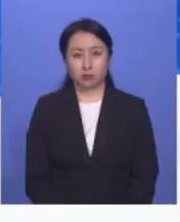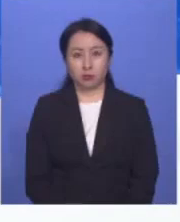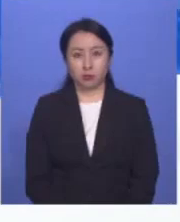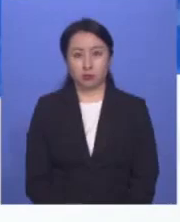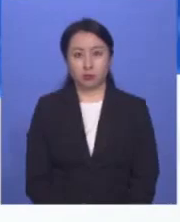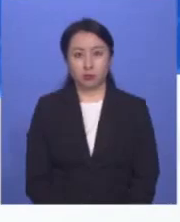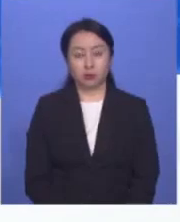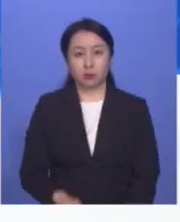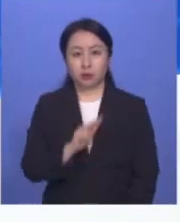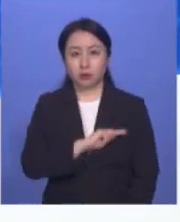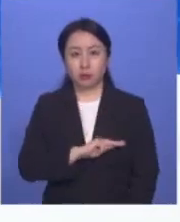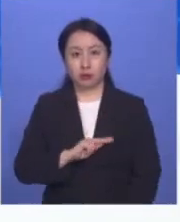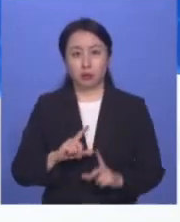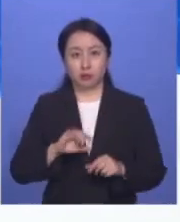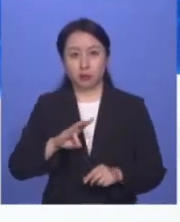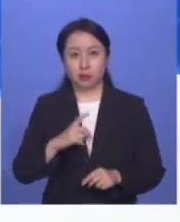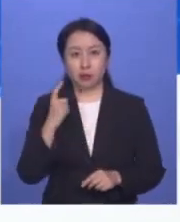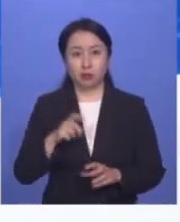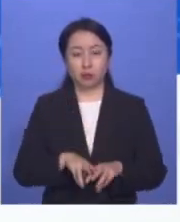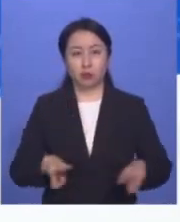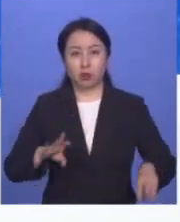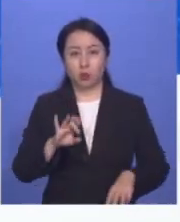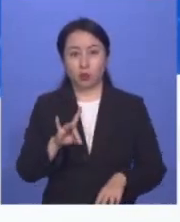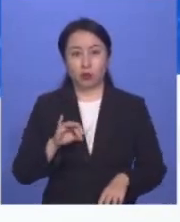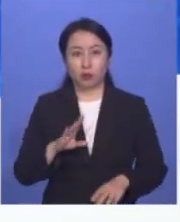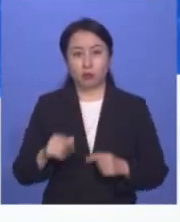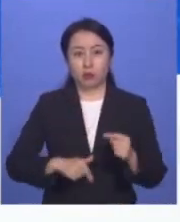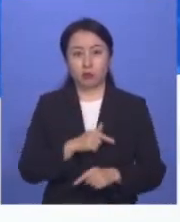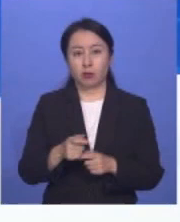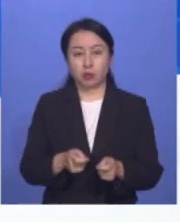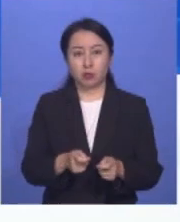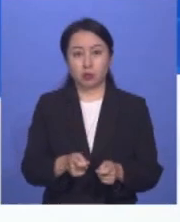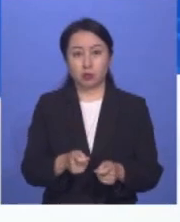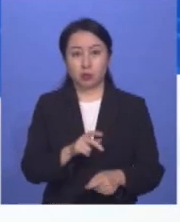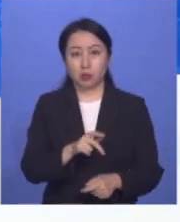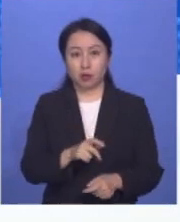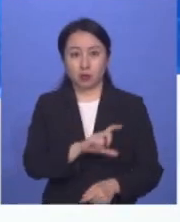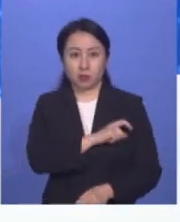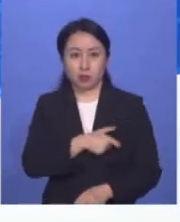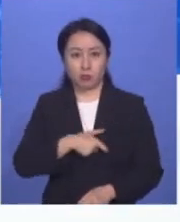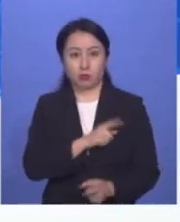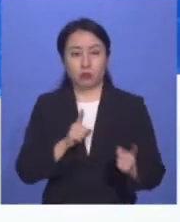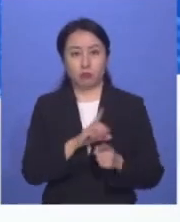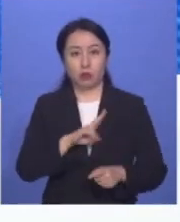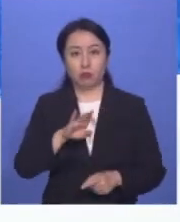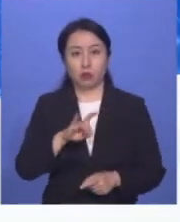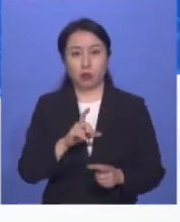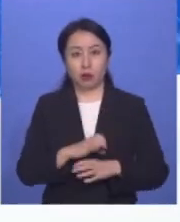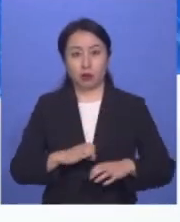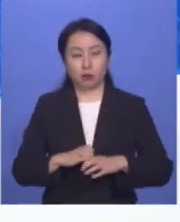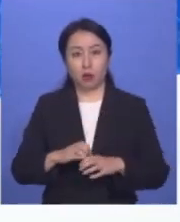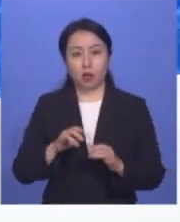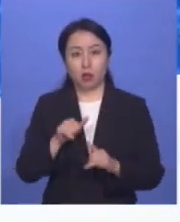Өңірге жұмыс сапармен келген ұлттық экономика министрі Әлібек Қуантыров кәсіпкерлермен және депутаттармен кездесті. Министр Радуга жауапкершілігі